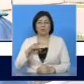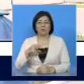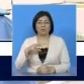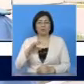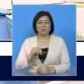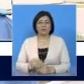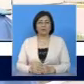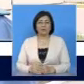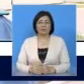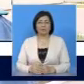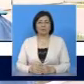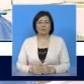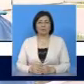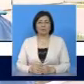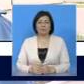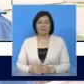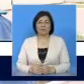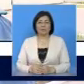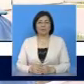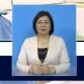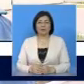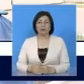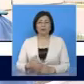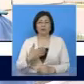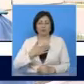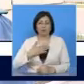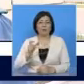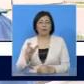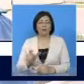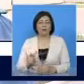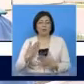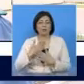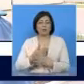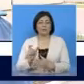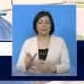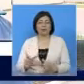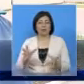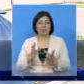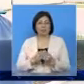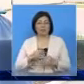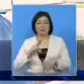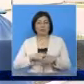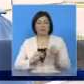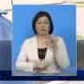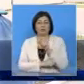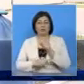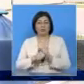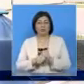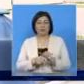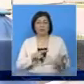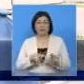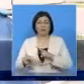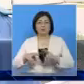форме. Значит, общественные помощники совместно с сотрудниками полиции проходят обход